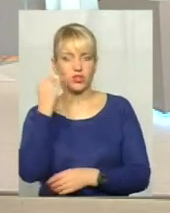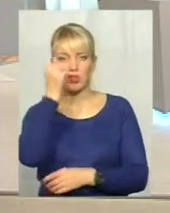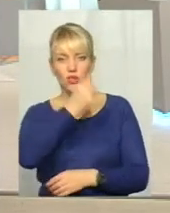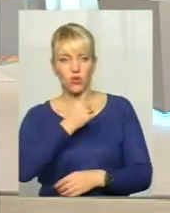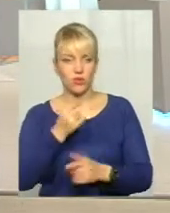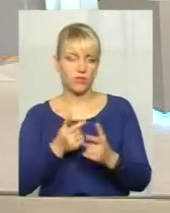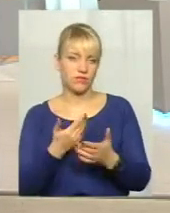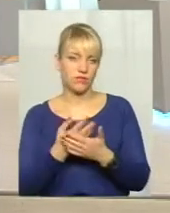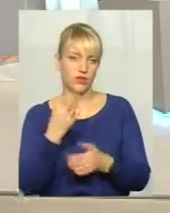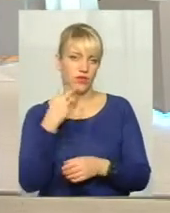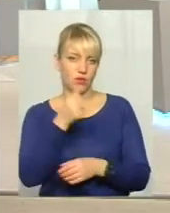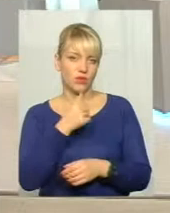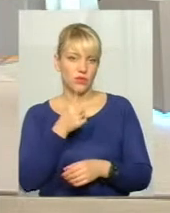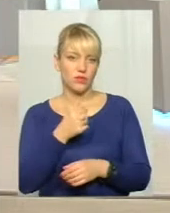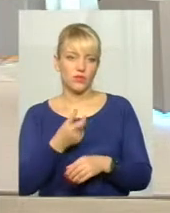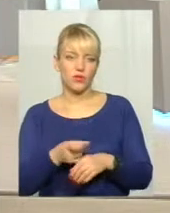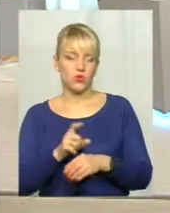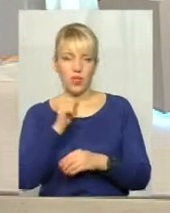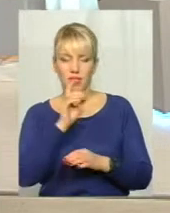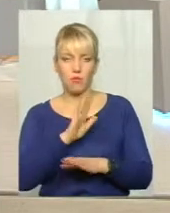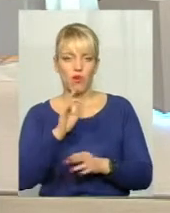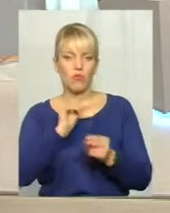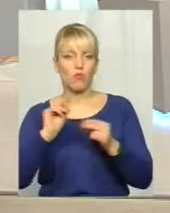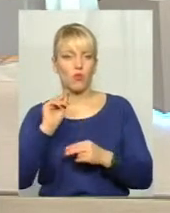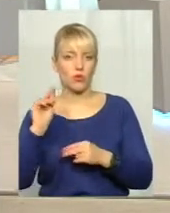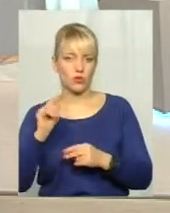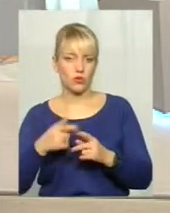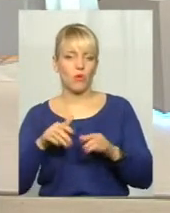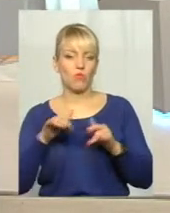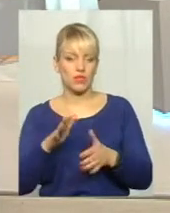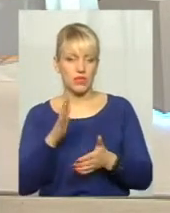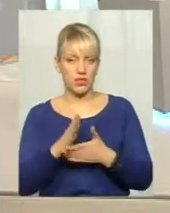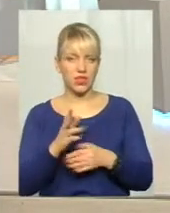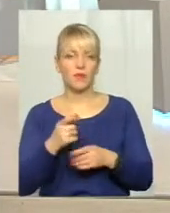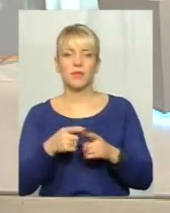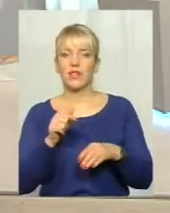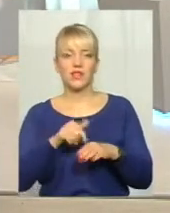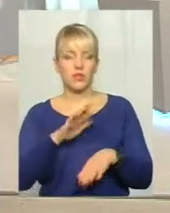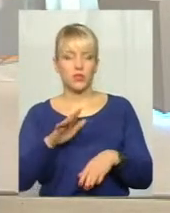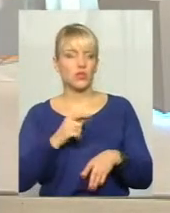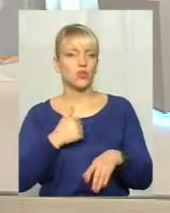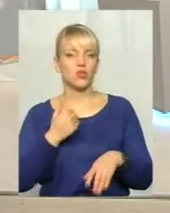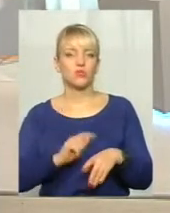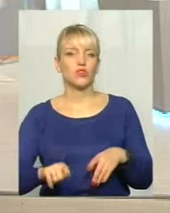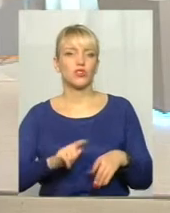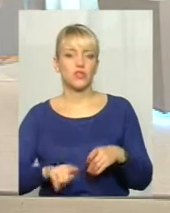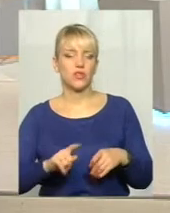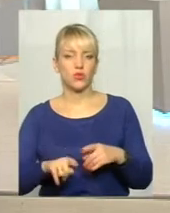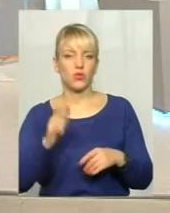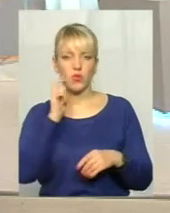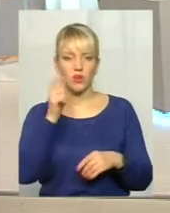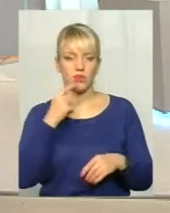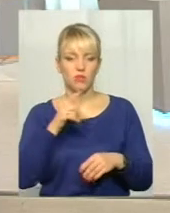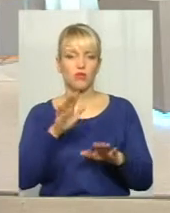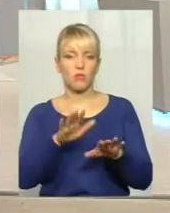чи 3, дуже непогано прогресує. Тобто процес іде, просто ми цього не відчуваємо. Ми дуже, дуже хочемо швидше, і каже, українці, потерпіть, у вас